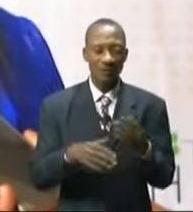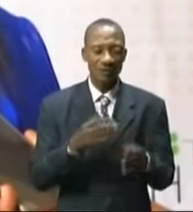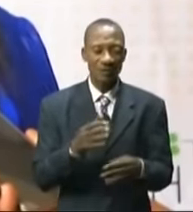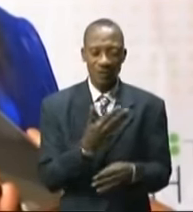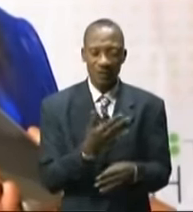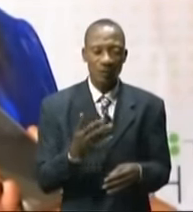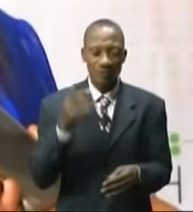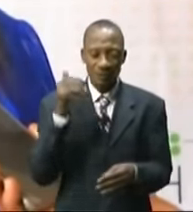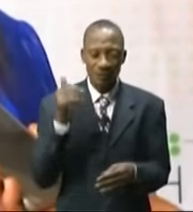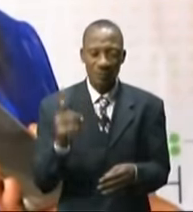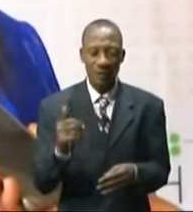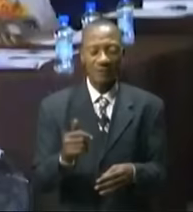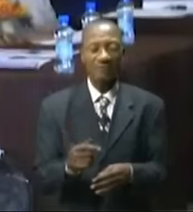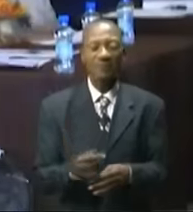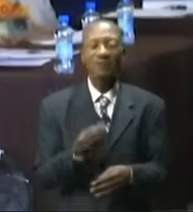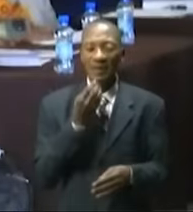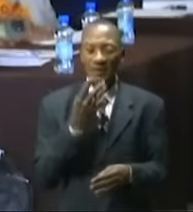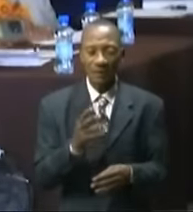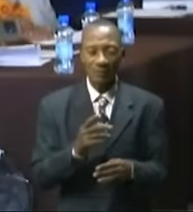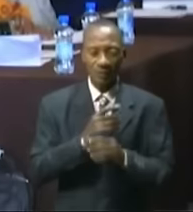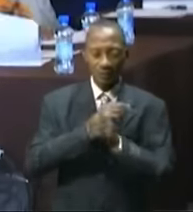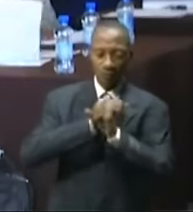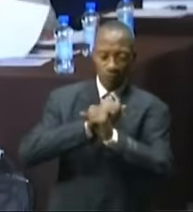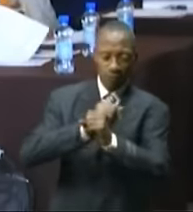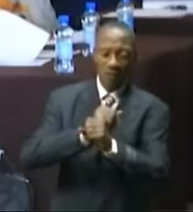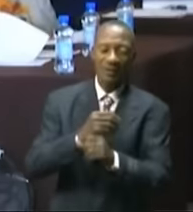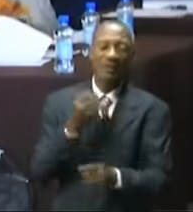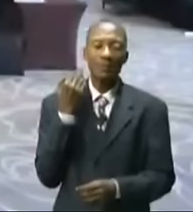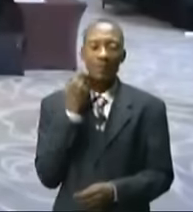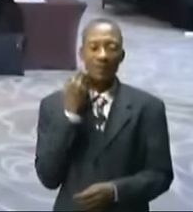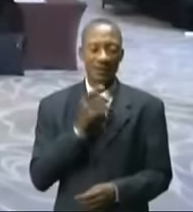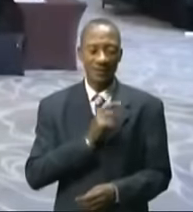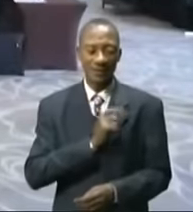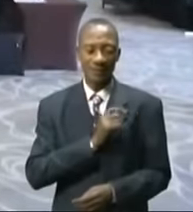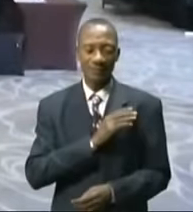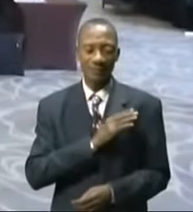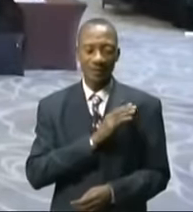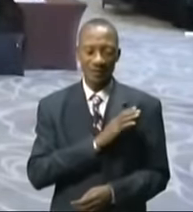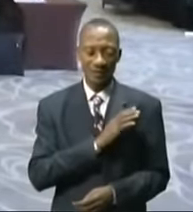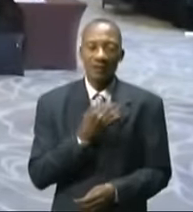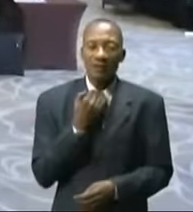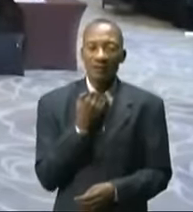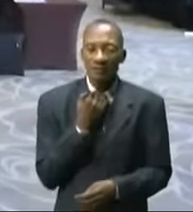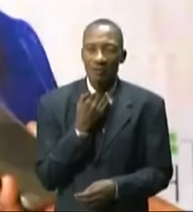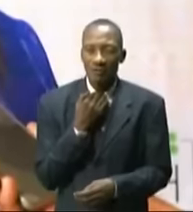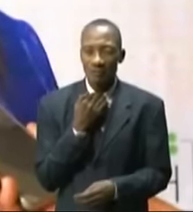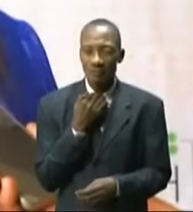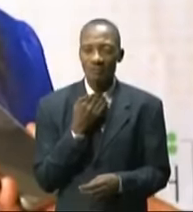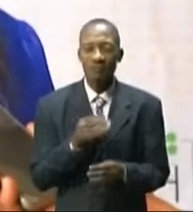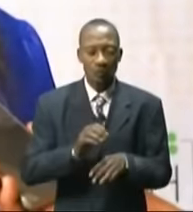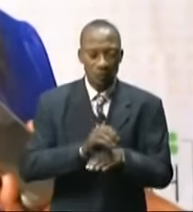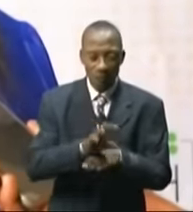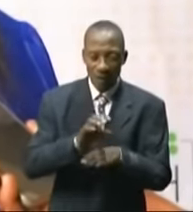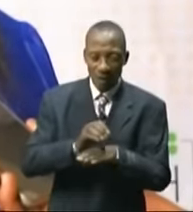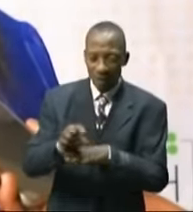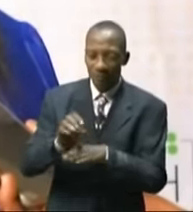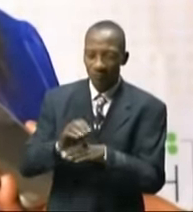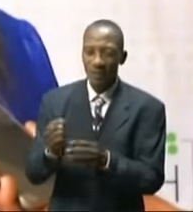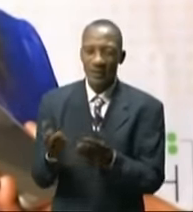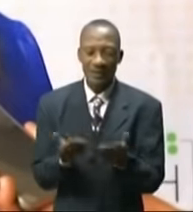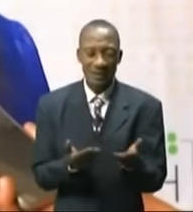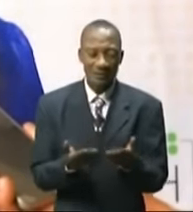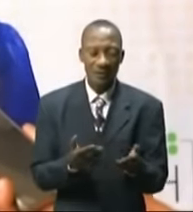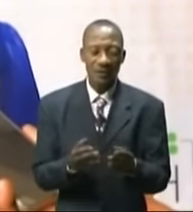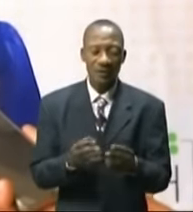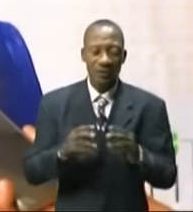pour la lutte contre la tuberculose dite sensible, on a trouvé des services presque partout. Par contre pour les nouveautés ou pour les